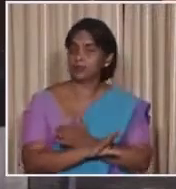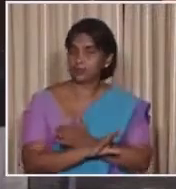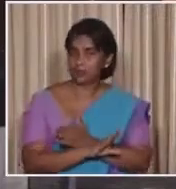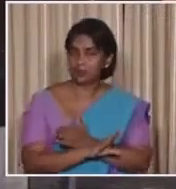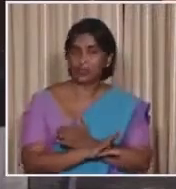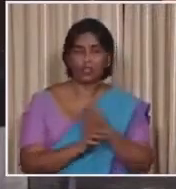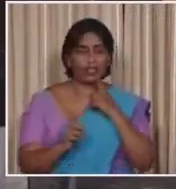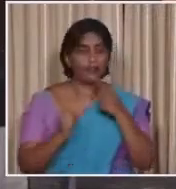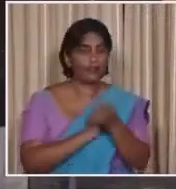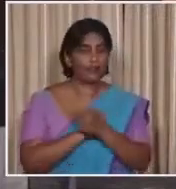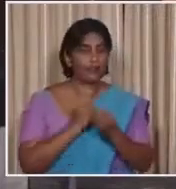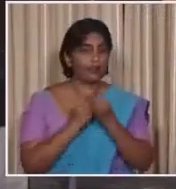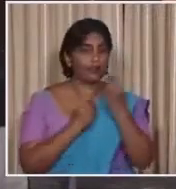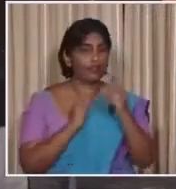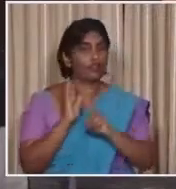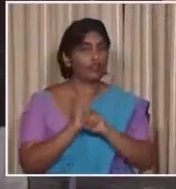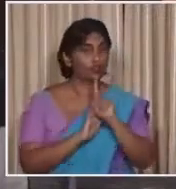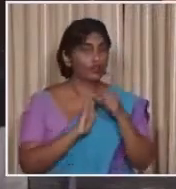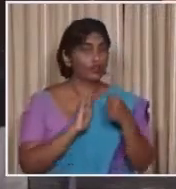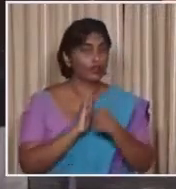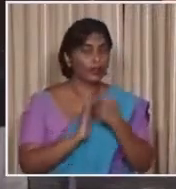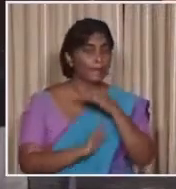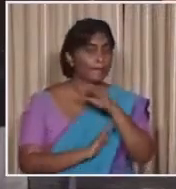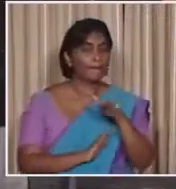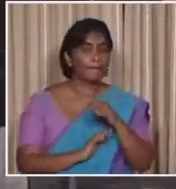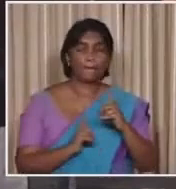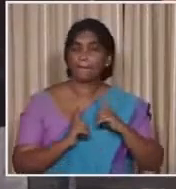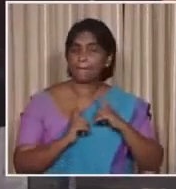செய்யும் வடக்கு கிழக்கு மாகாணங்களிலே